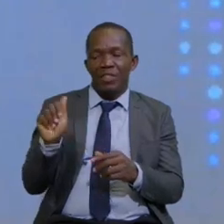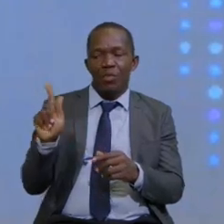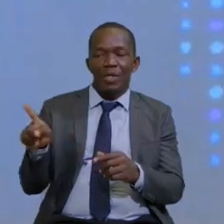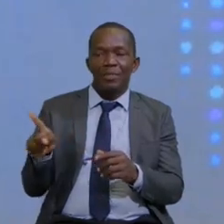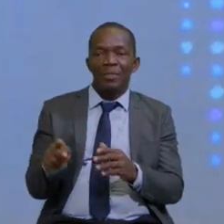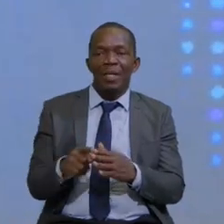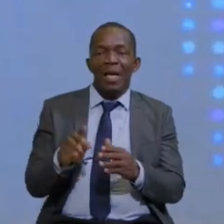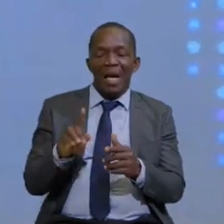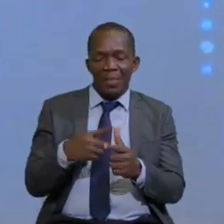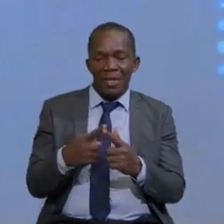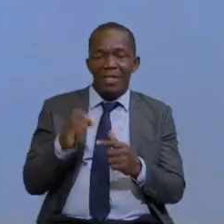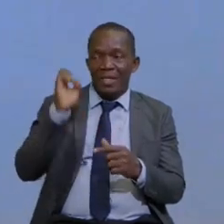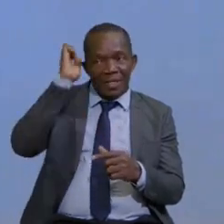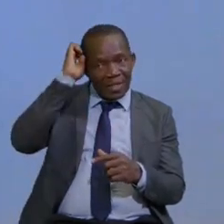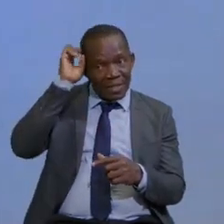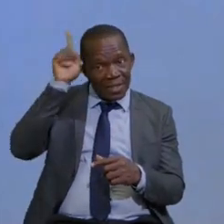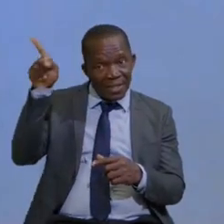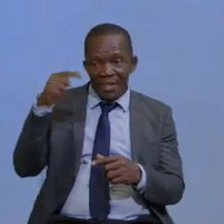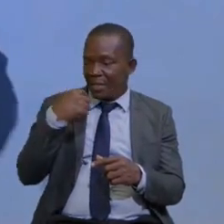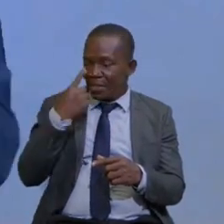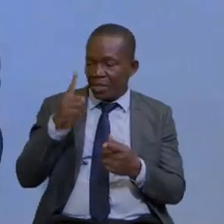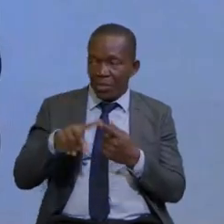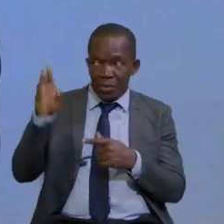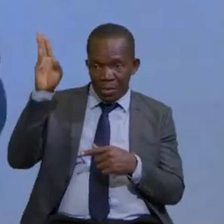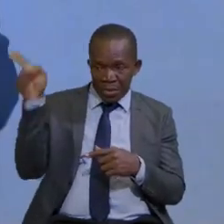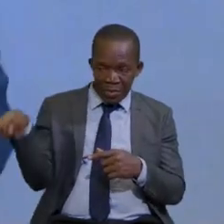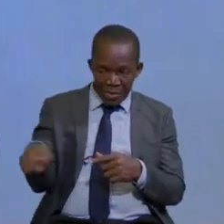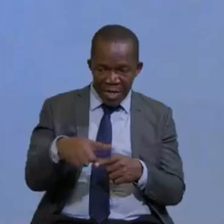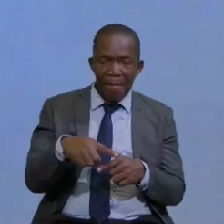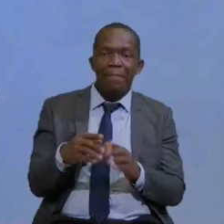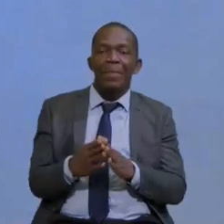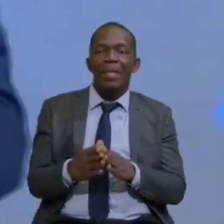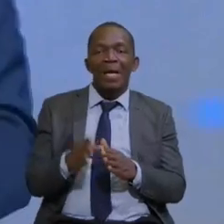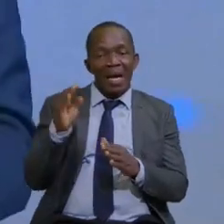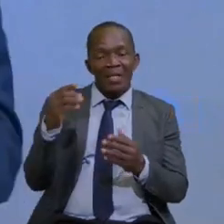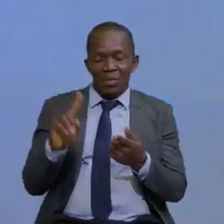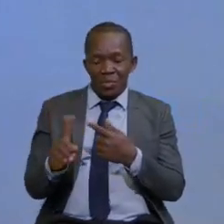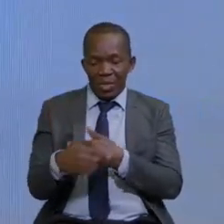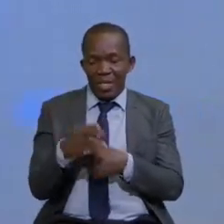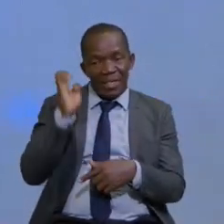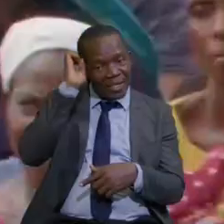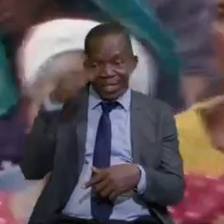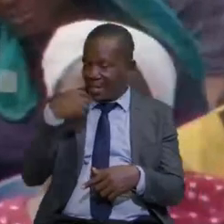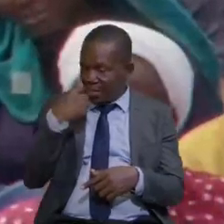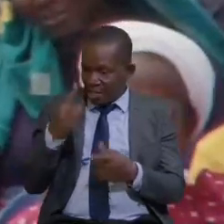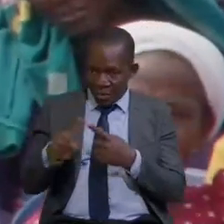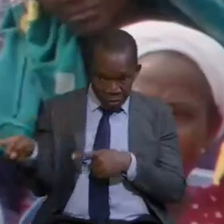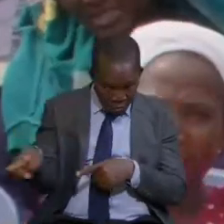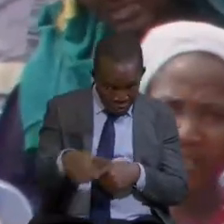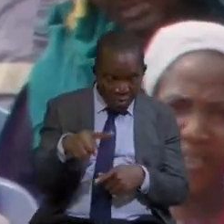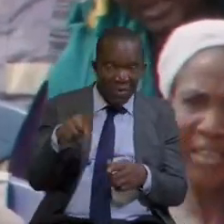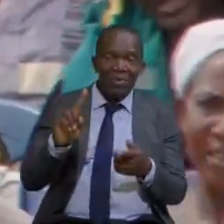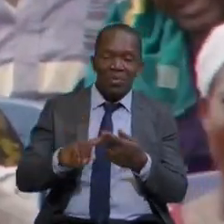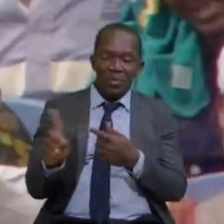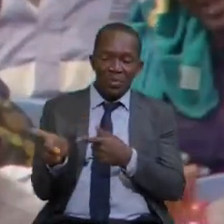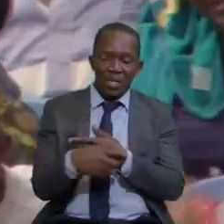leur dire. Et il commence à te dire, aujourd'hui, quelqu'un crie